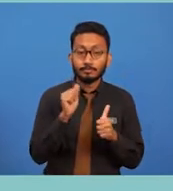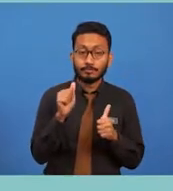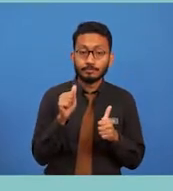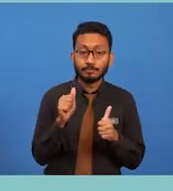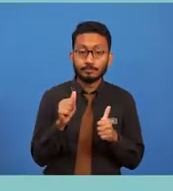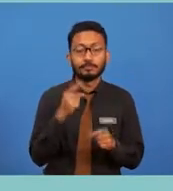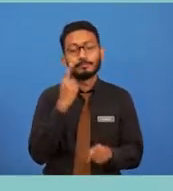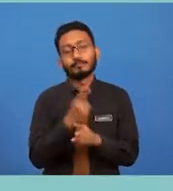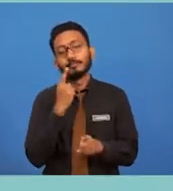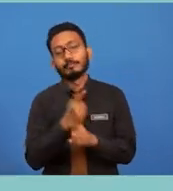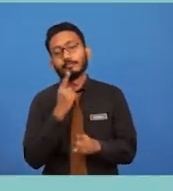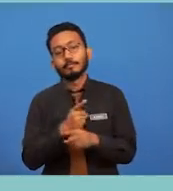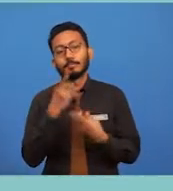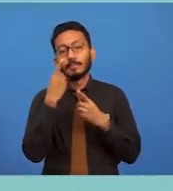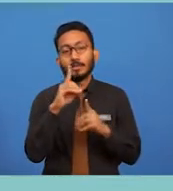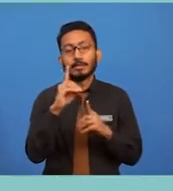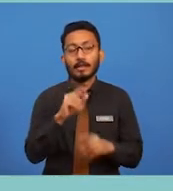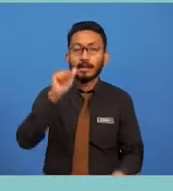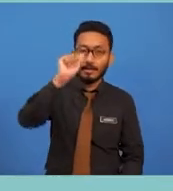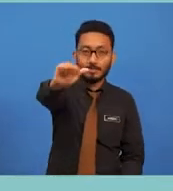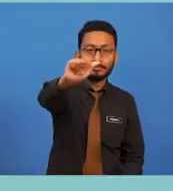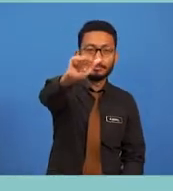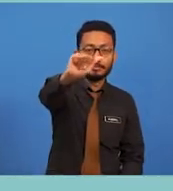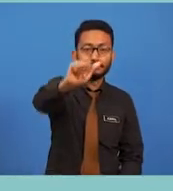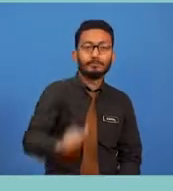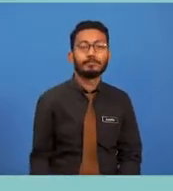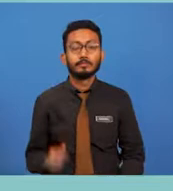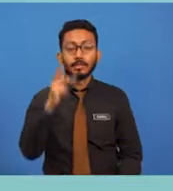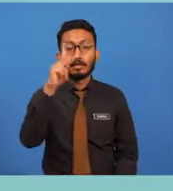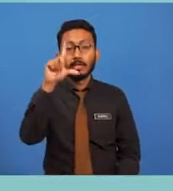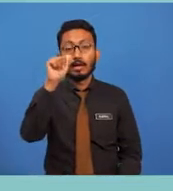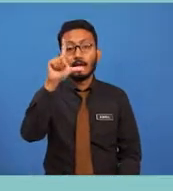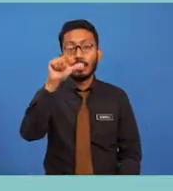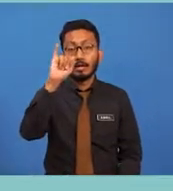Yeay! Jawapannya A. Kalium hidroksida.